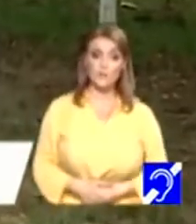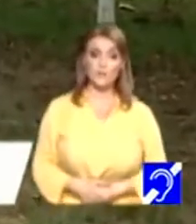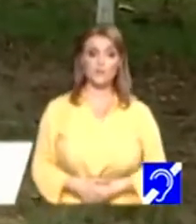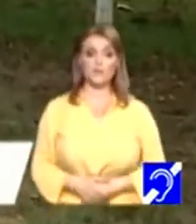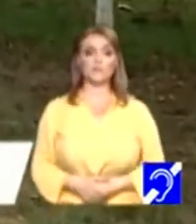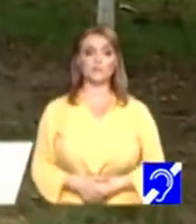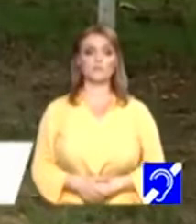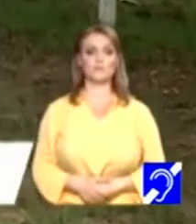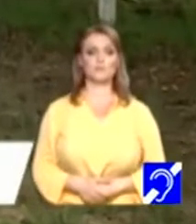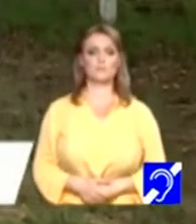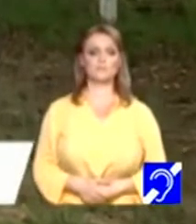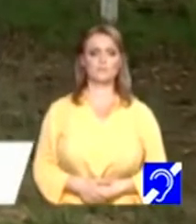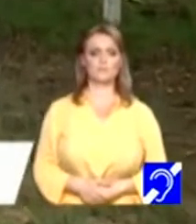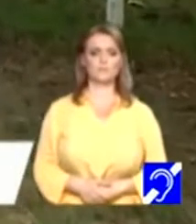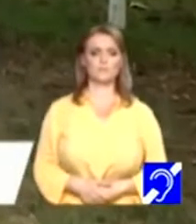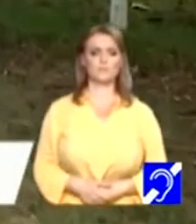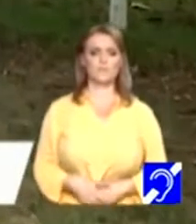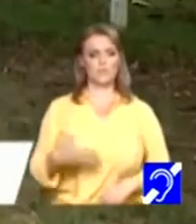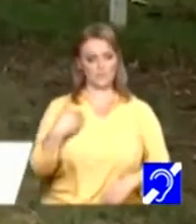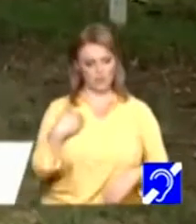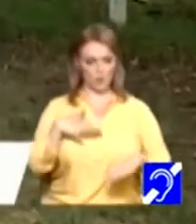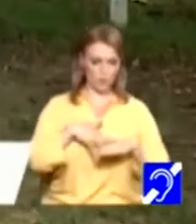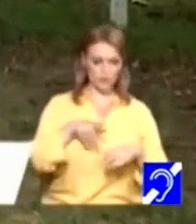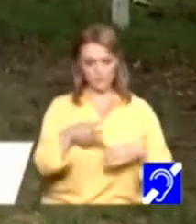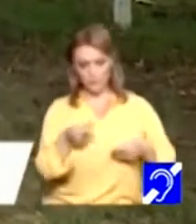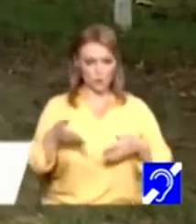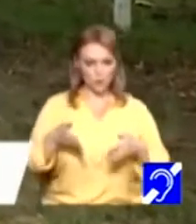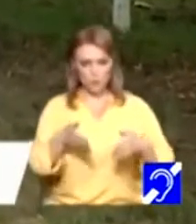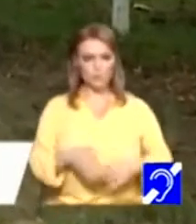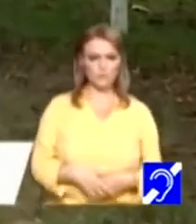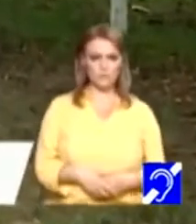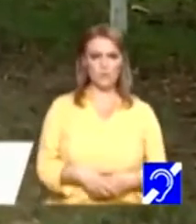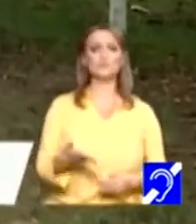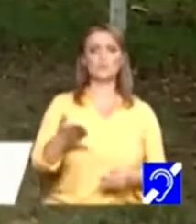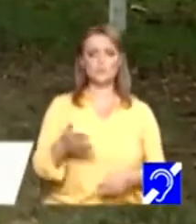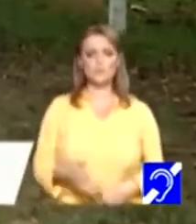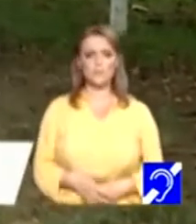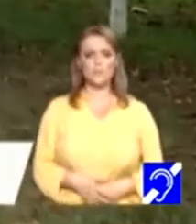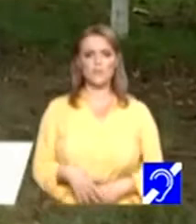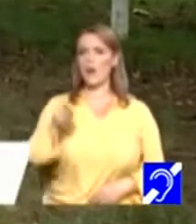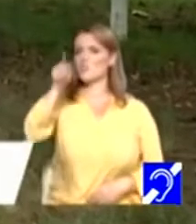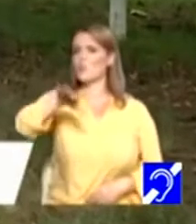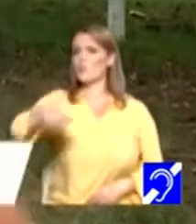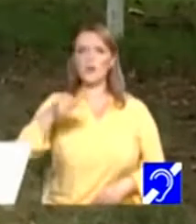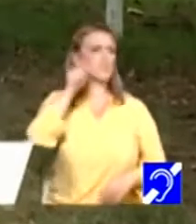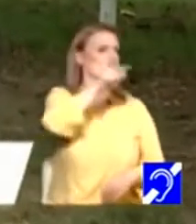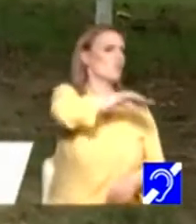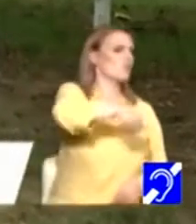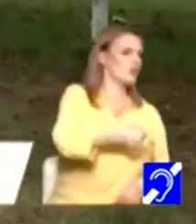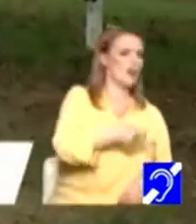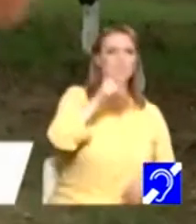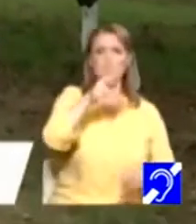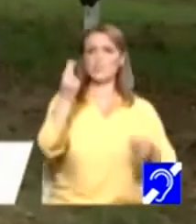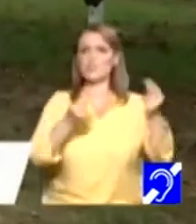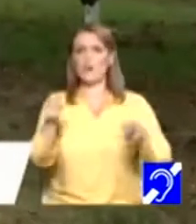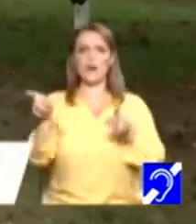să spui cineva că eu am, ia că am calculat, atâta costă drumul ăsta, atâta costă și ei toți. Că așa l-au furat, că așa la tine în partid,